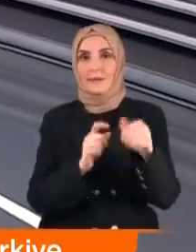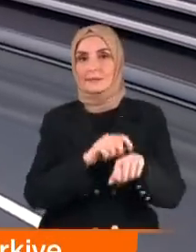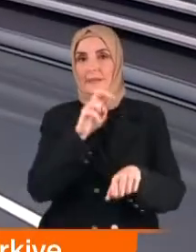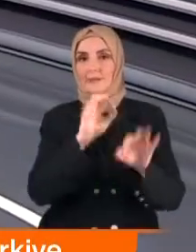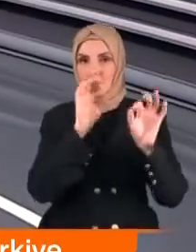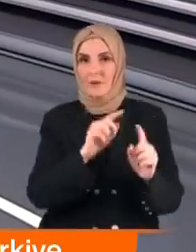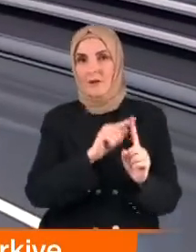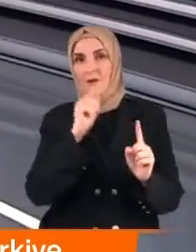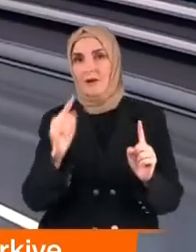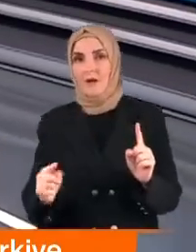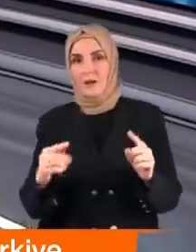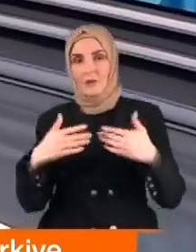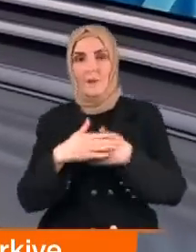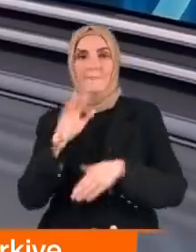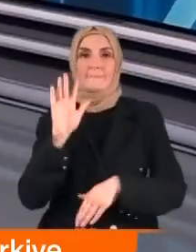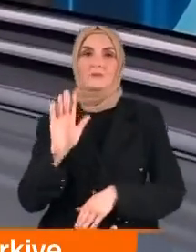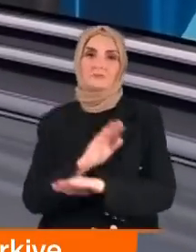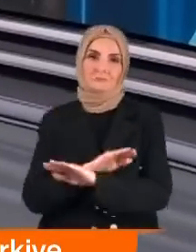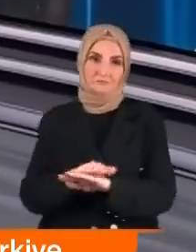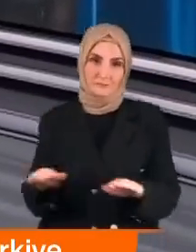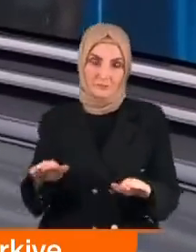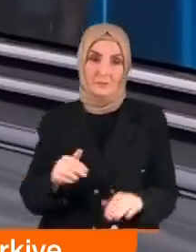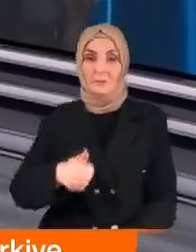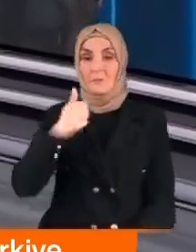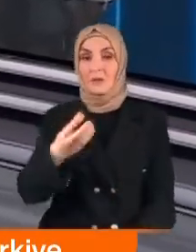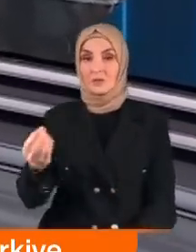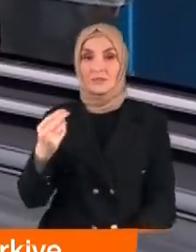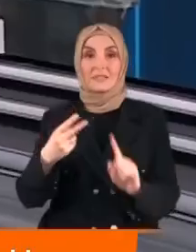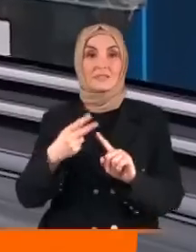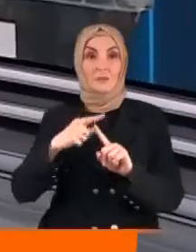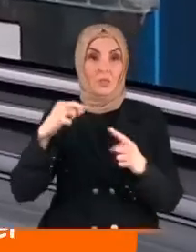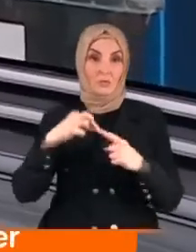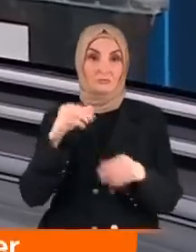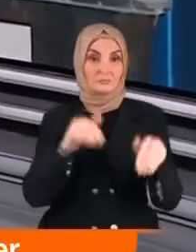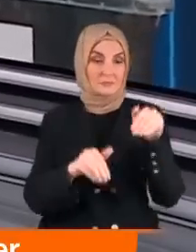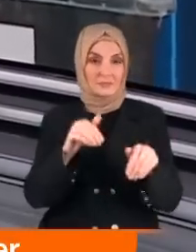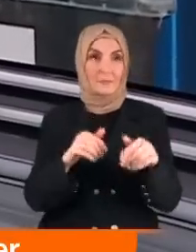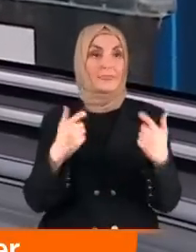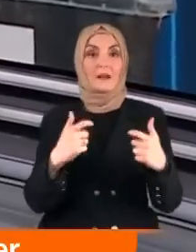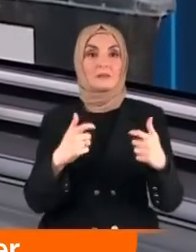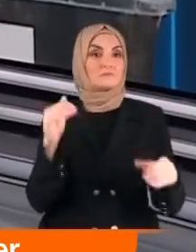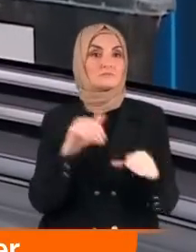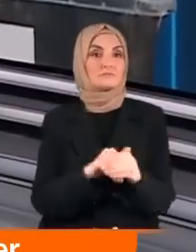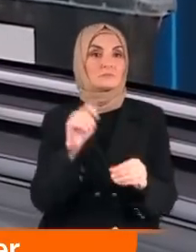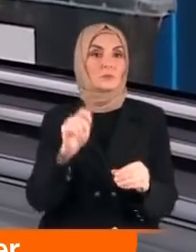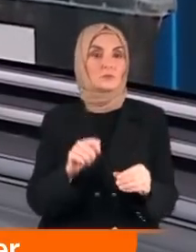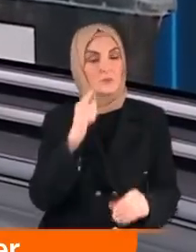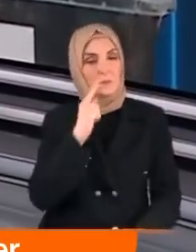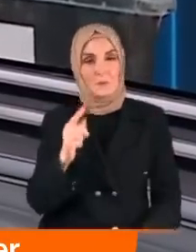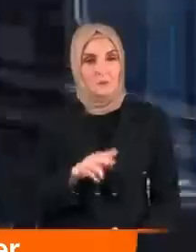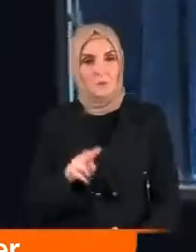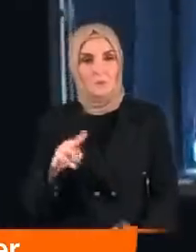sona erecek. Peki liderler ikinci tur seçimlerinde nerede oy kullanacak? İşte sandık rotası.